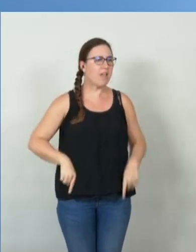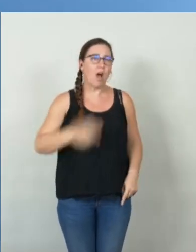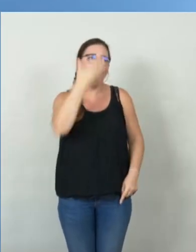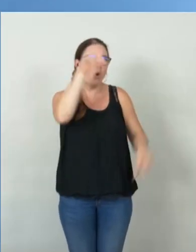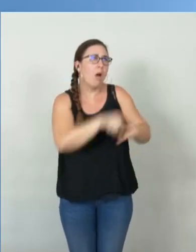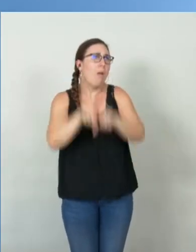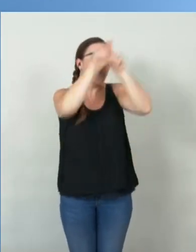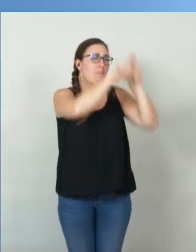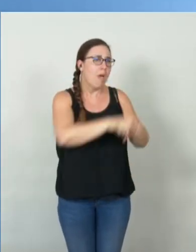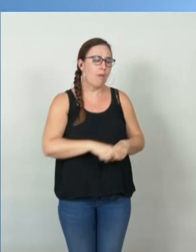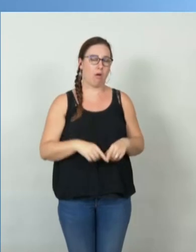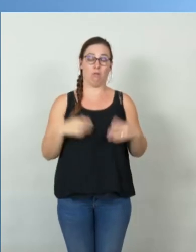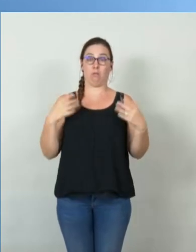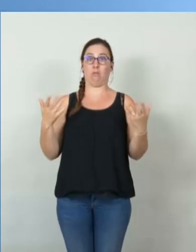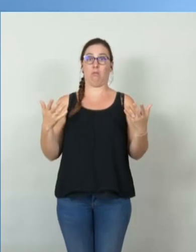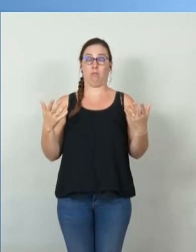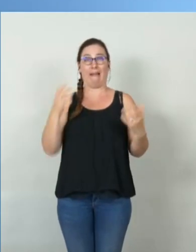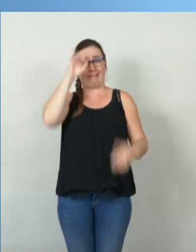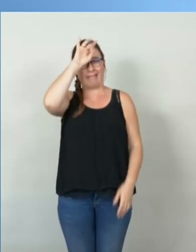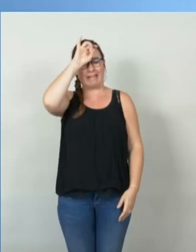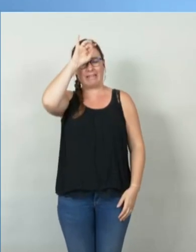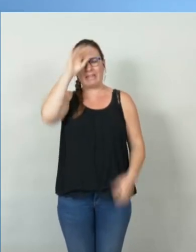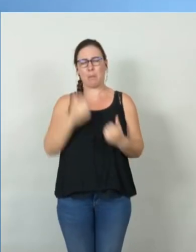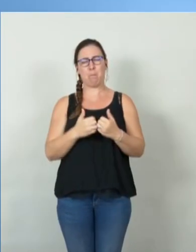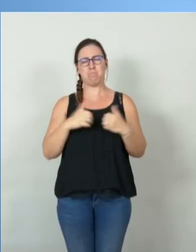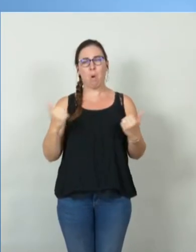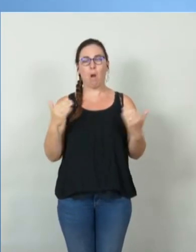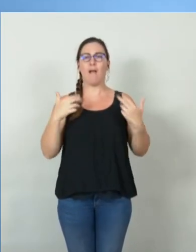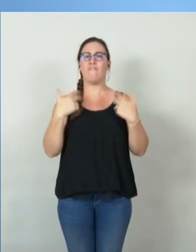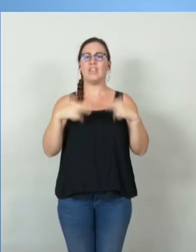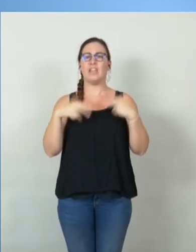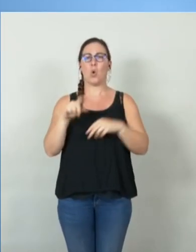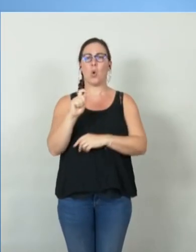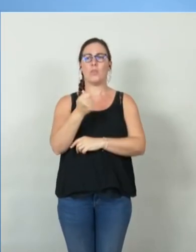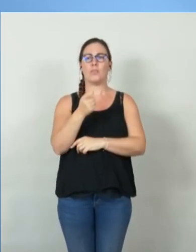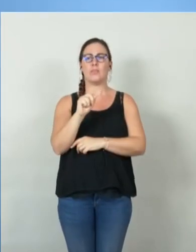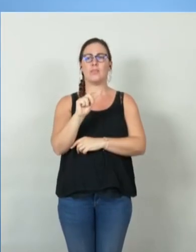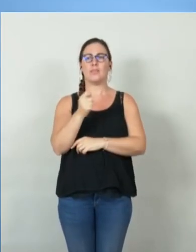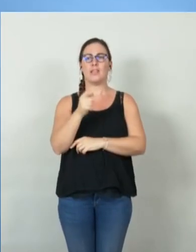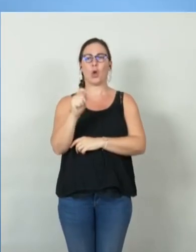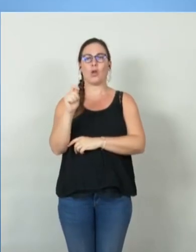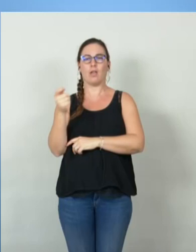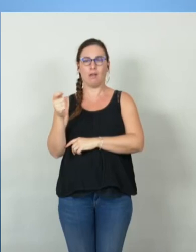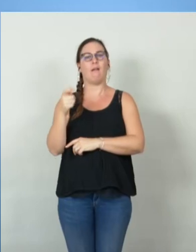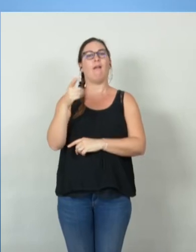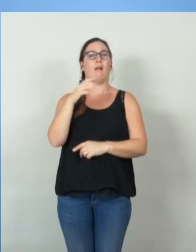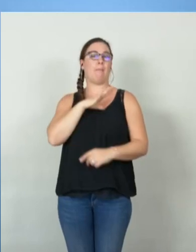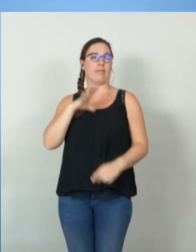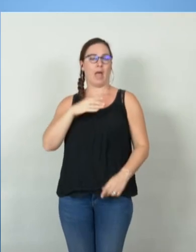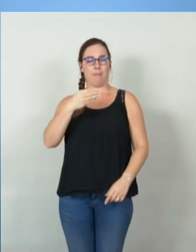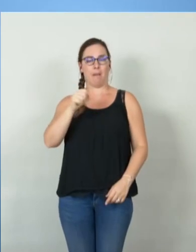le paroxysme de ce déni une vidéo TikTok de votre député préféré Elisa Martin